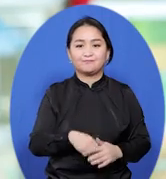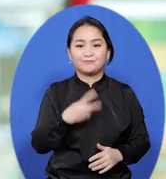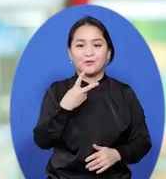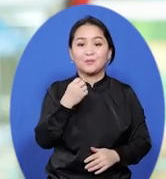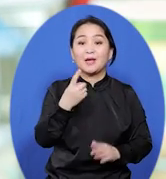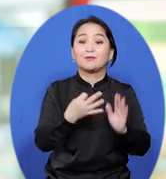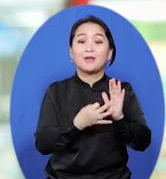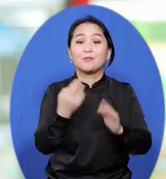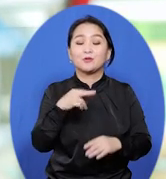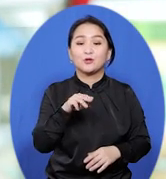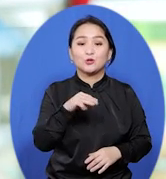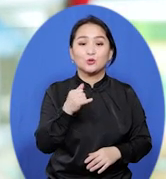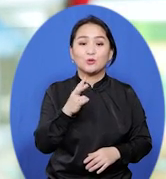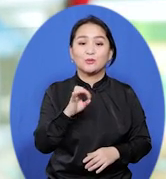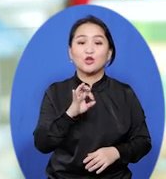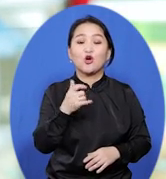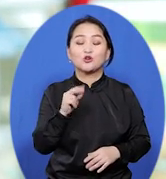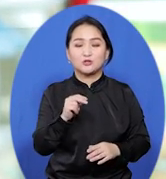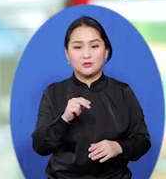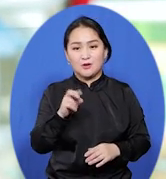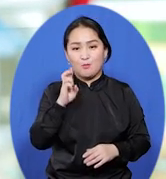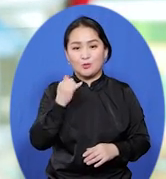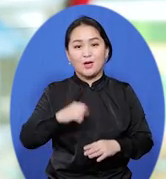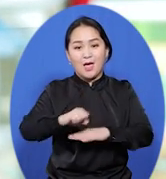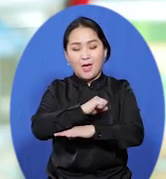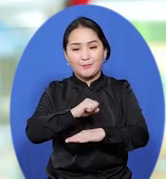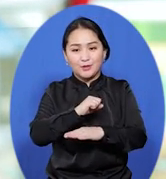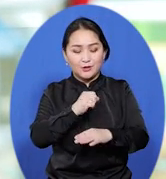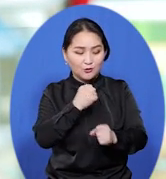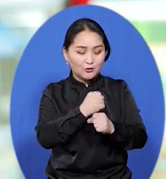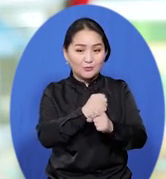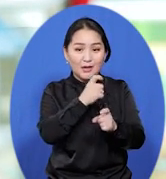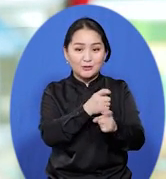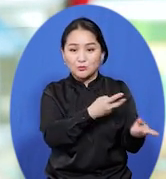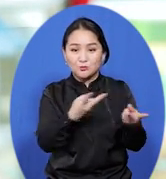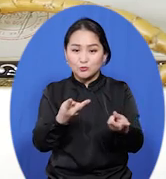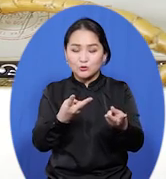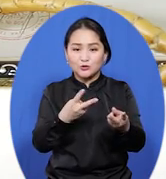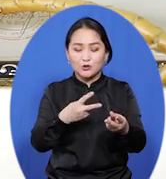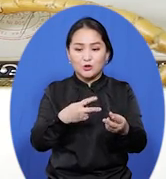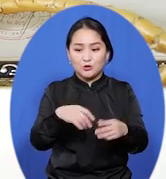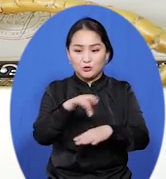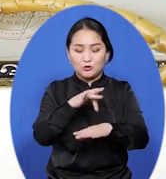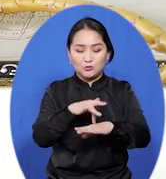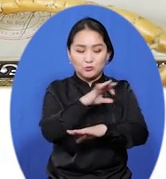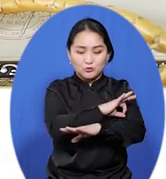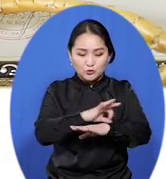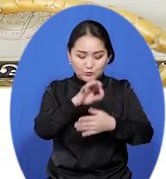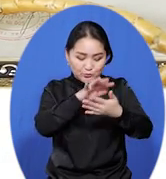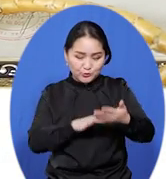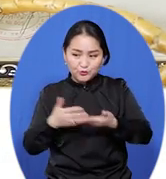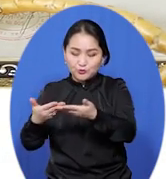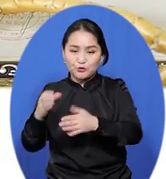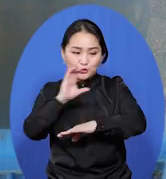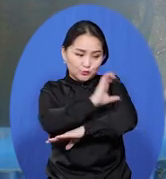За 2018 онд манай тонмол өгөөж компани Булган аймгийнхаа хөдөлмөр халамж үйлчилгээний төвөөс төслөө бичээд сургалтын